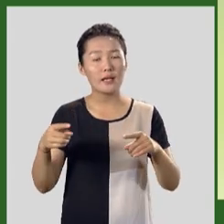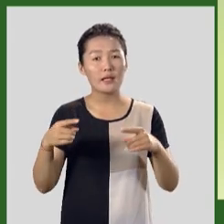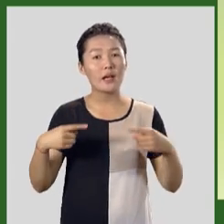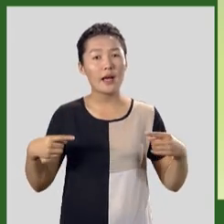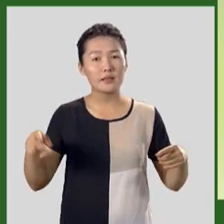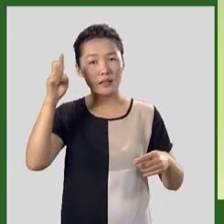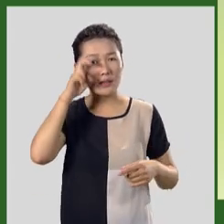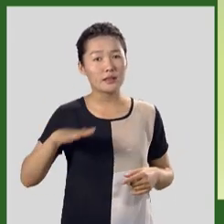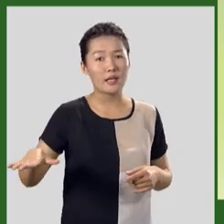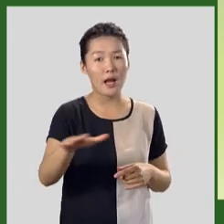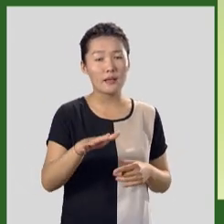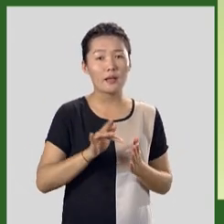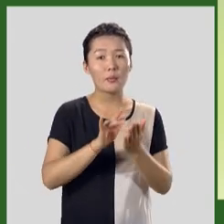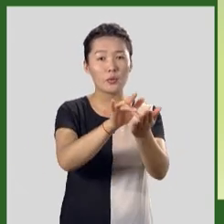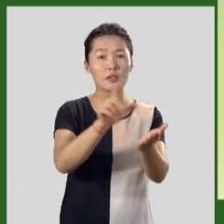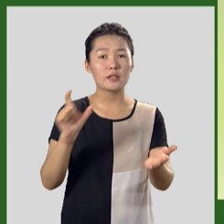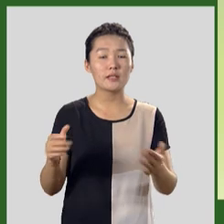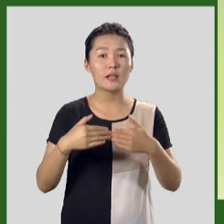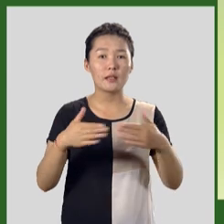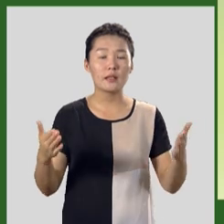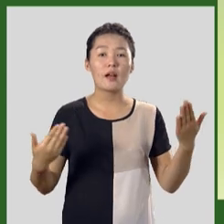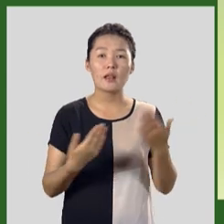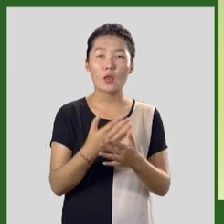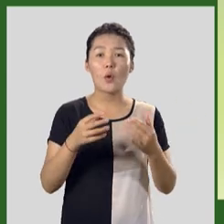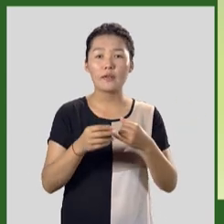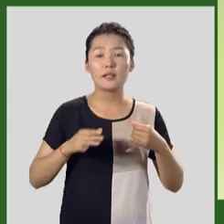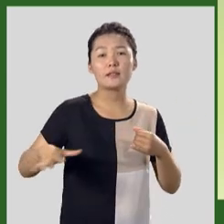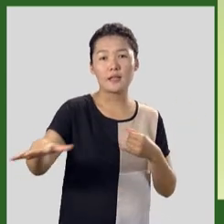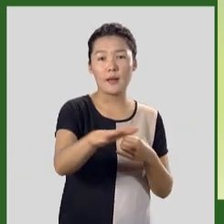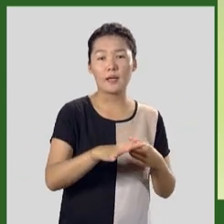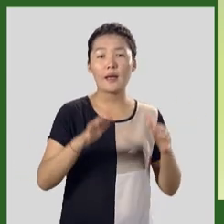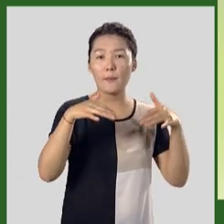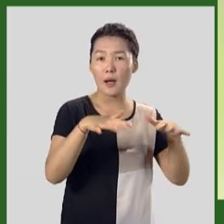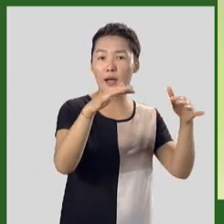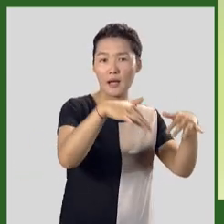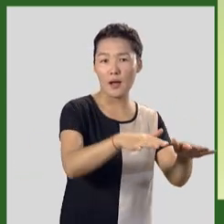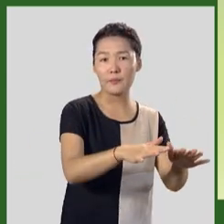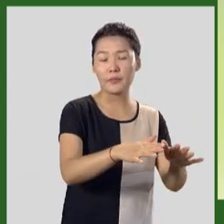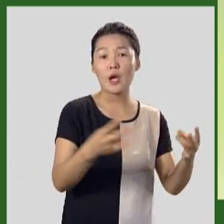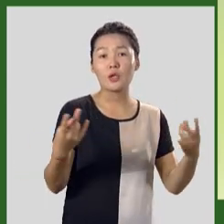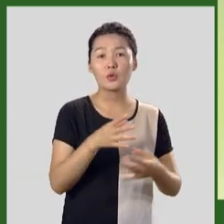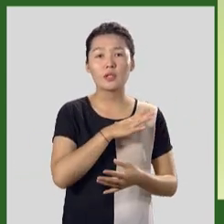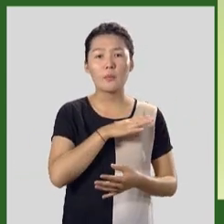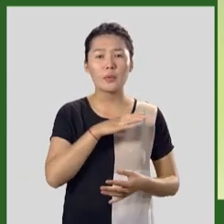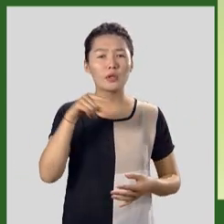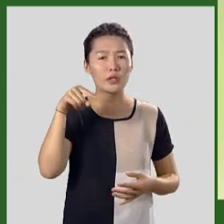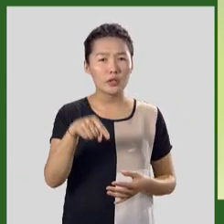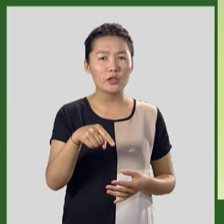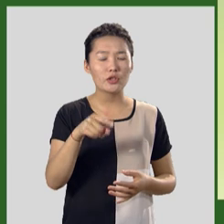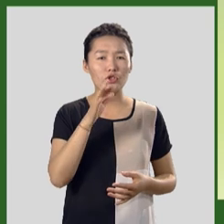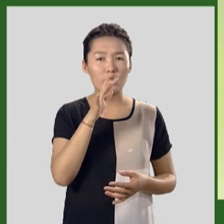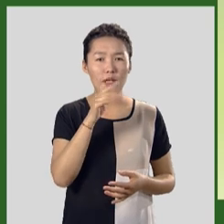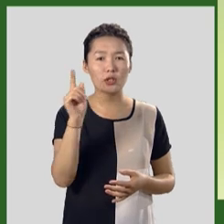Путешественники открывали новые земли и моря. Понадобилось несколько тысячелетий, чтобы описать